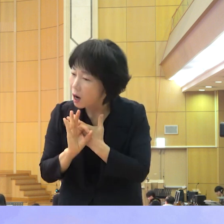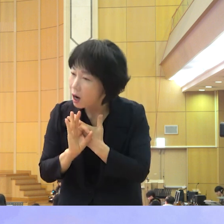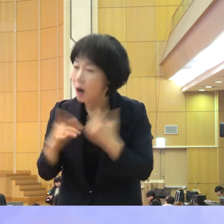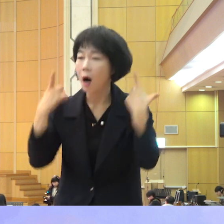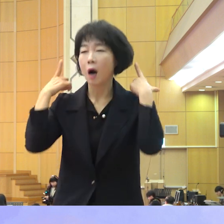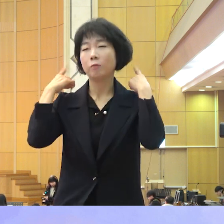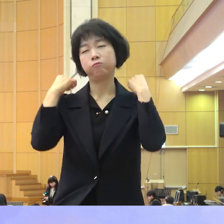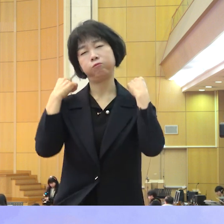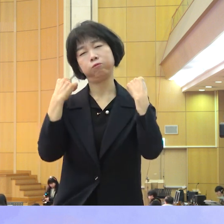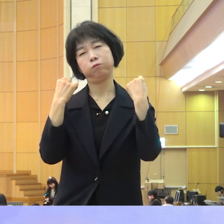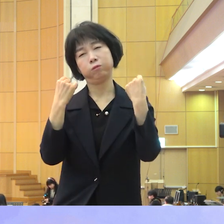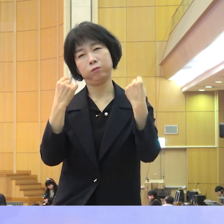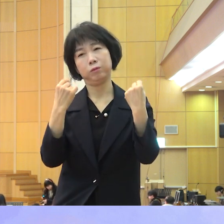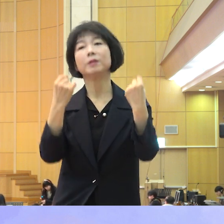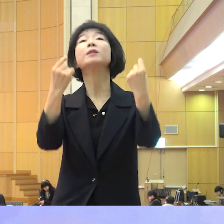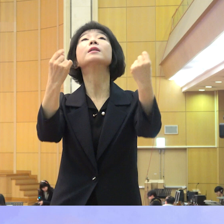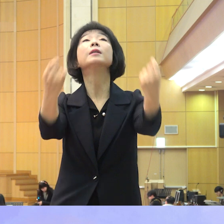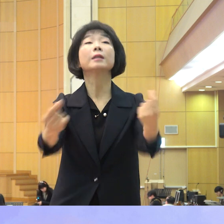뒤돌아보면